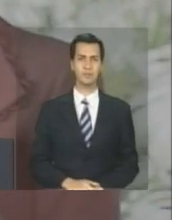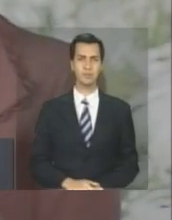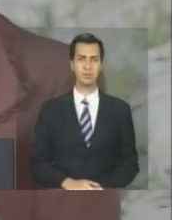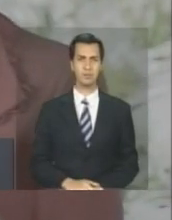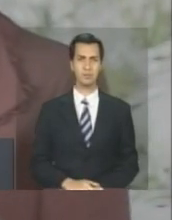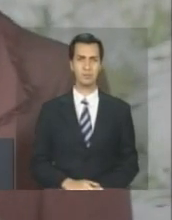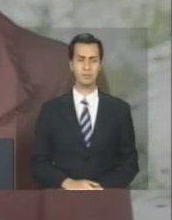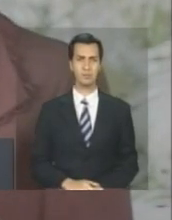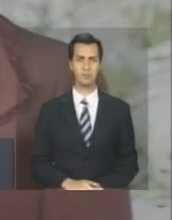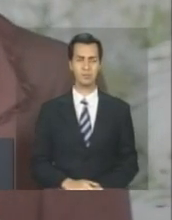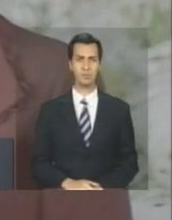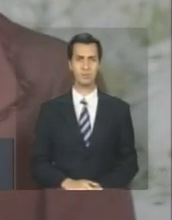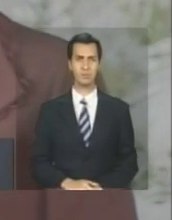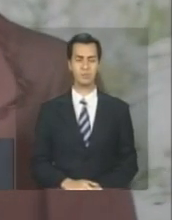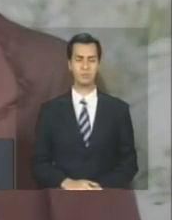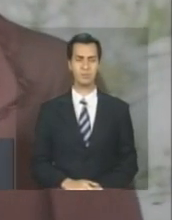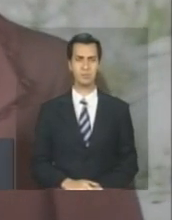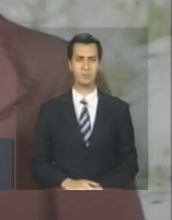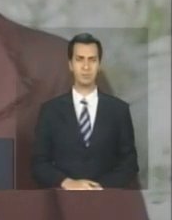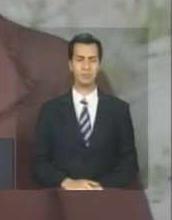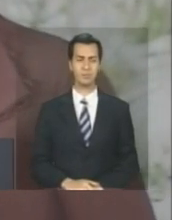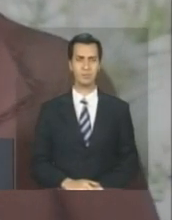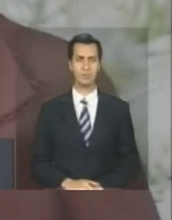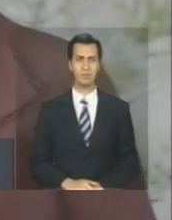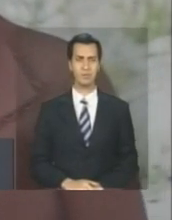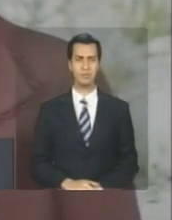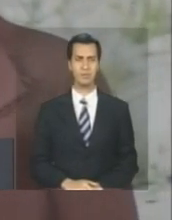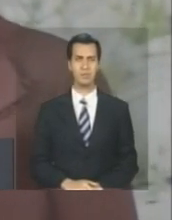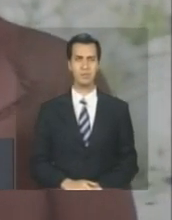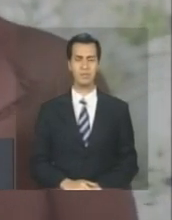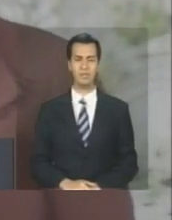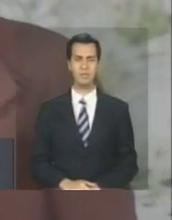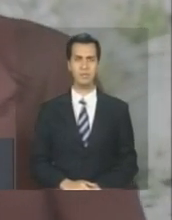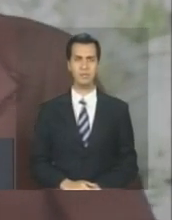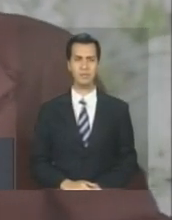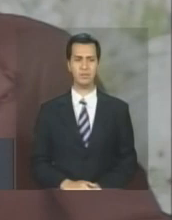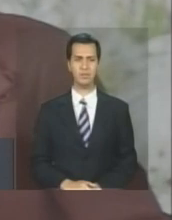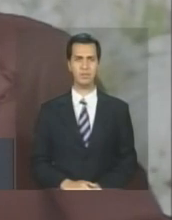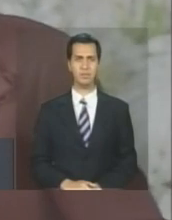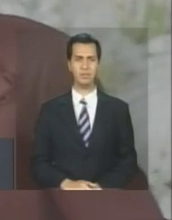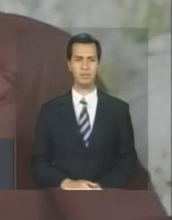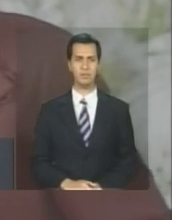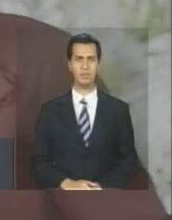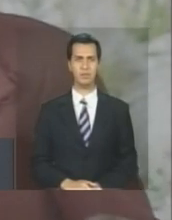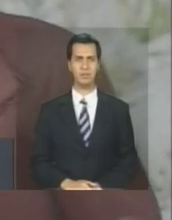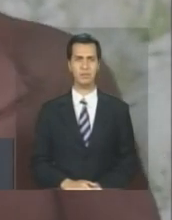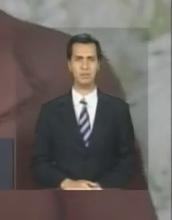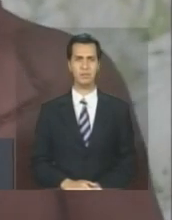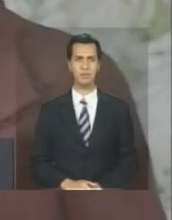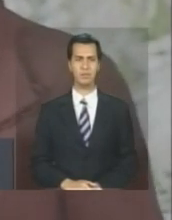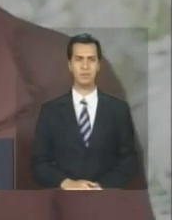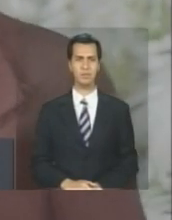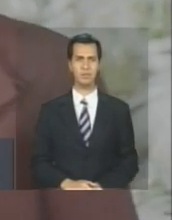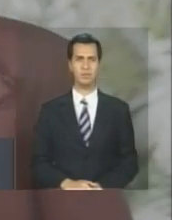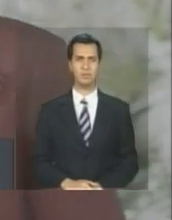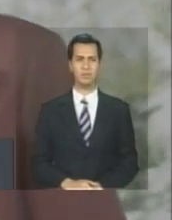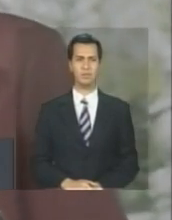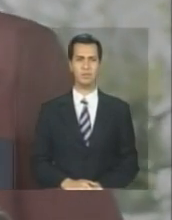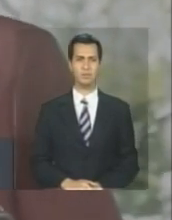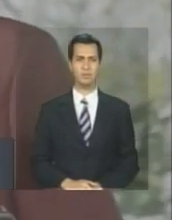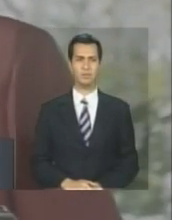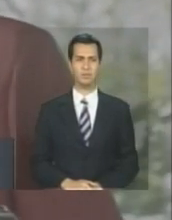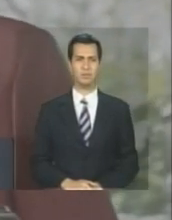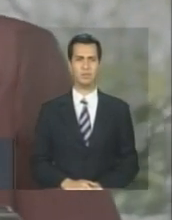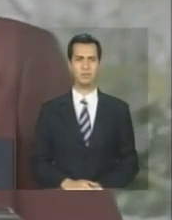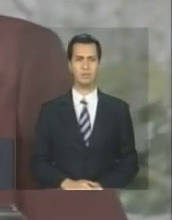Monsieur Michel Martelly, presidente da República do Haiti, Monsieur Gary Conil, primeiro-ministro do Haiti,